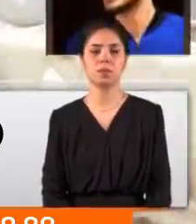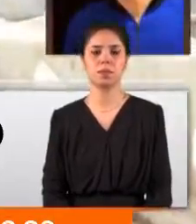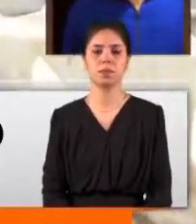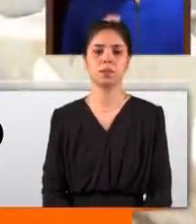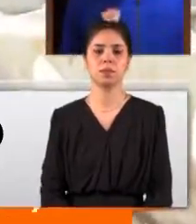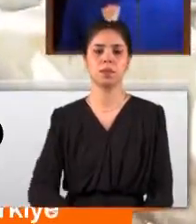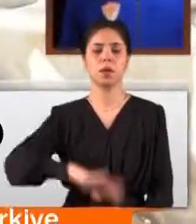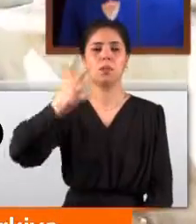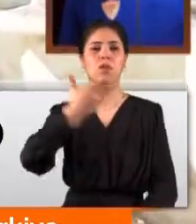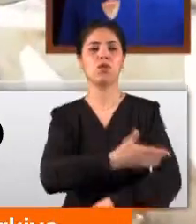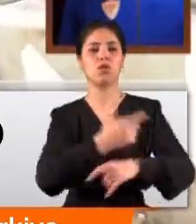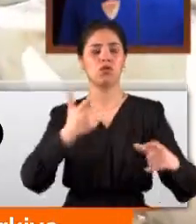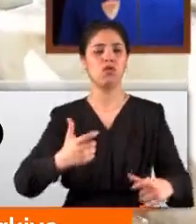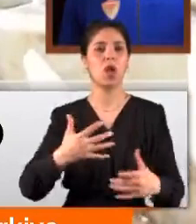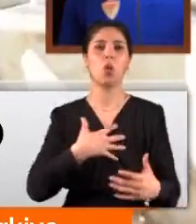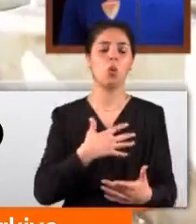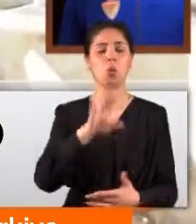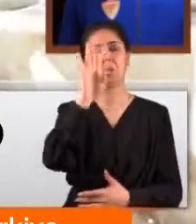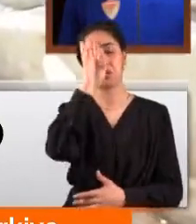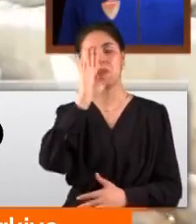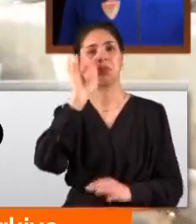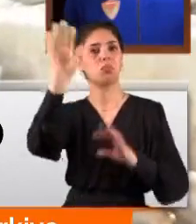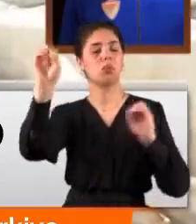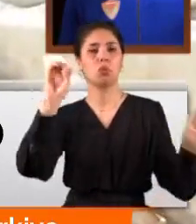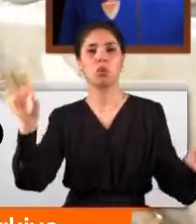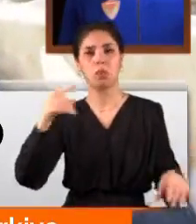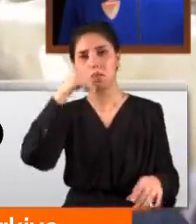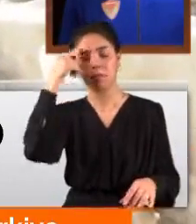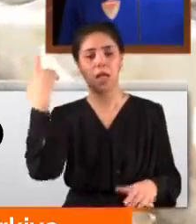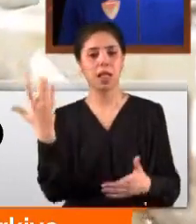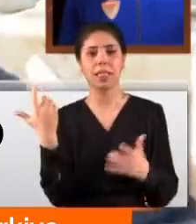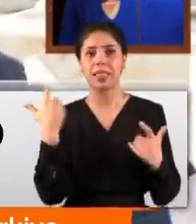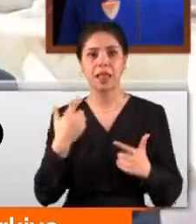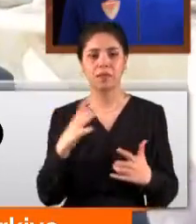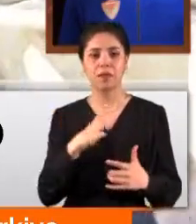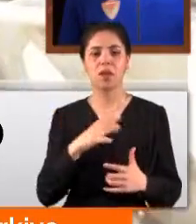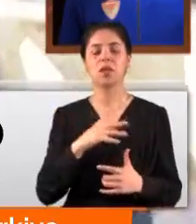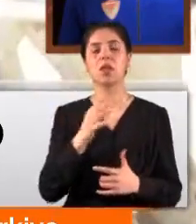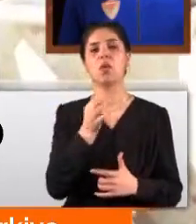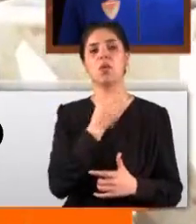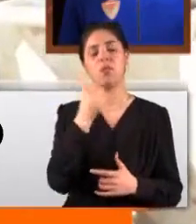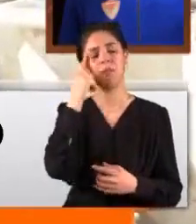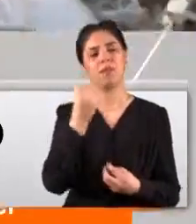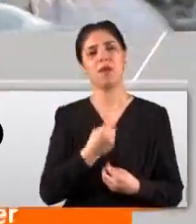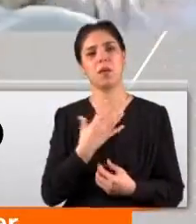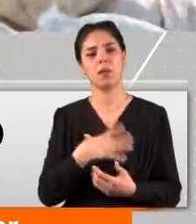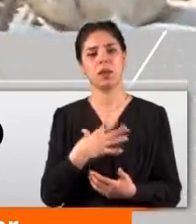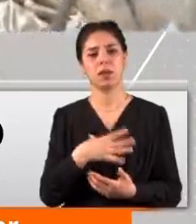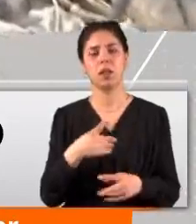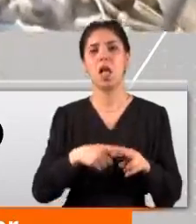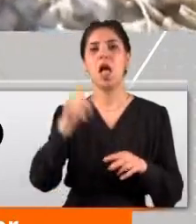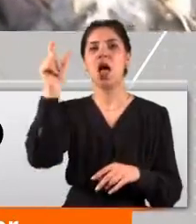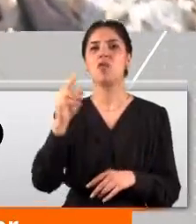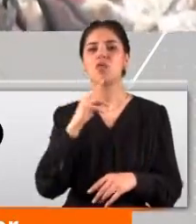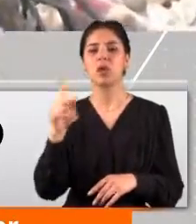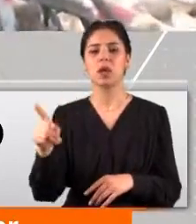Başka şehirde hastanede olabilir, Konya'da olabilir, İstanbul'da olabilir, Ankara'da olabilir. Yani neredeyse Allah rızası için bildirmesini talep ediyorum. Ayşe